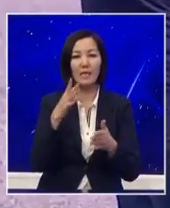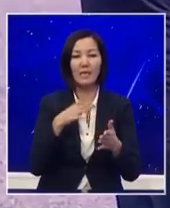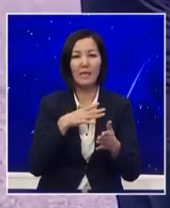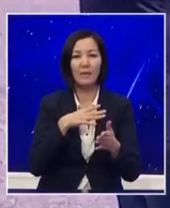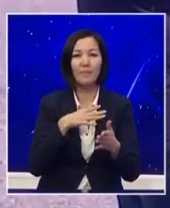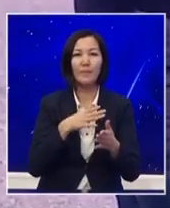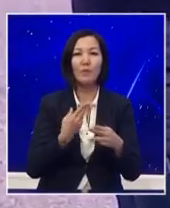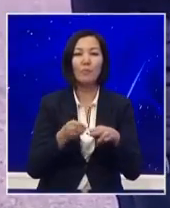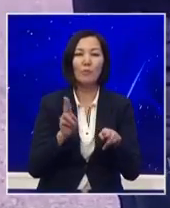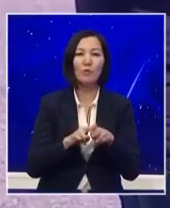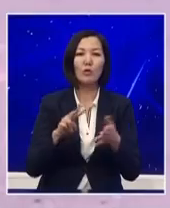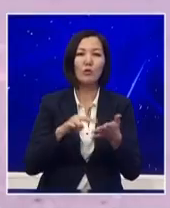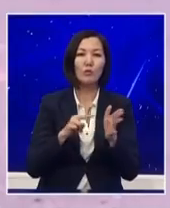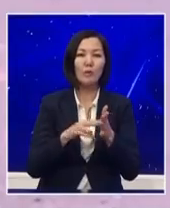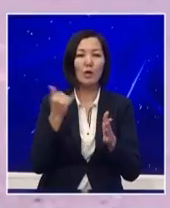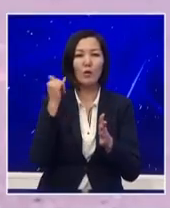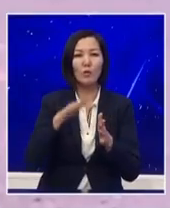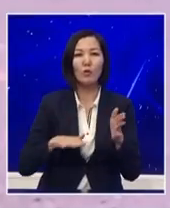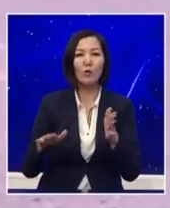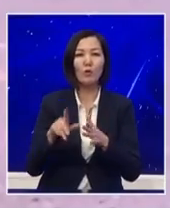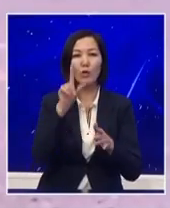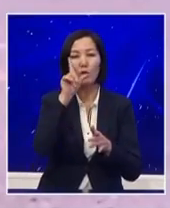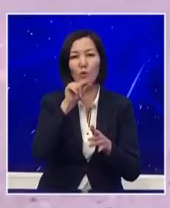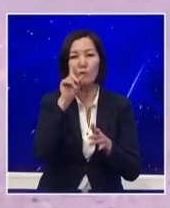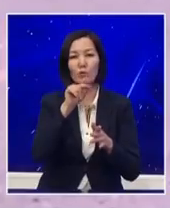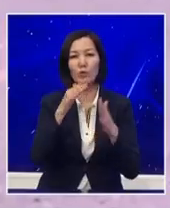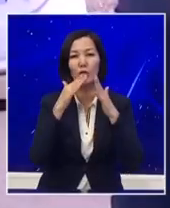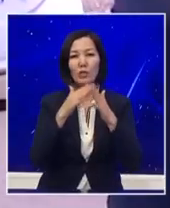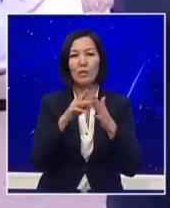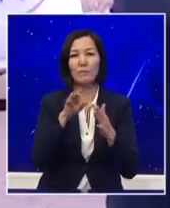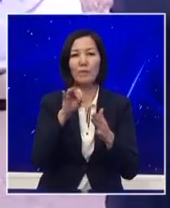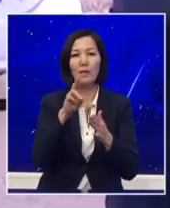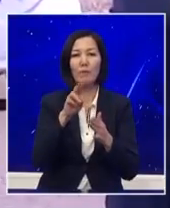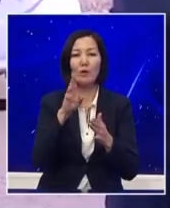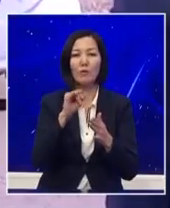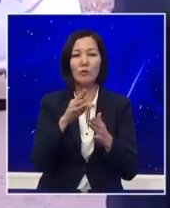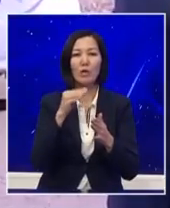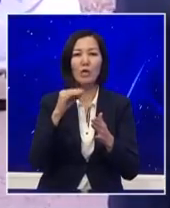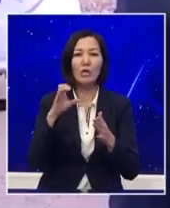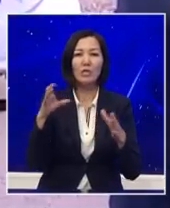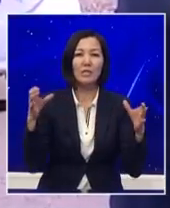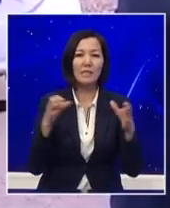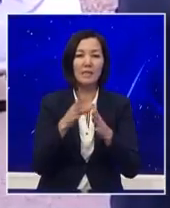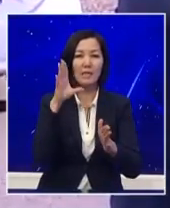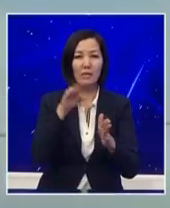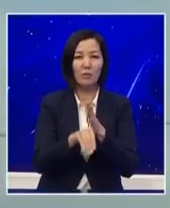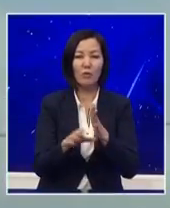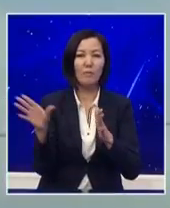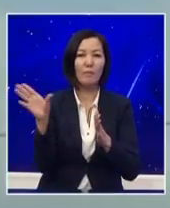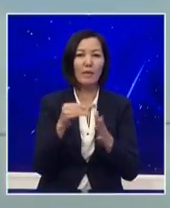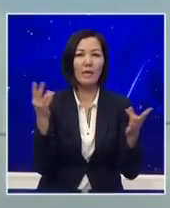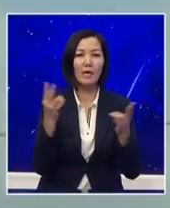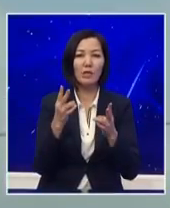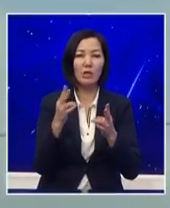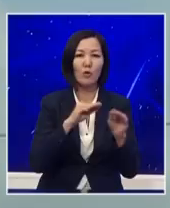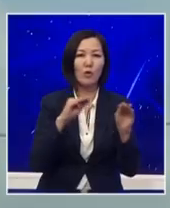жеңілдетілген екенін айтады. Мұнымен қоса жоспарға Ұйғыр аудандағы құс кешені Прима құс жауапкершілігі шектеулі серіктестігі де кіріп отыр.